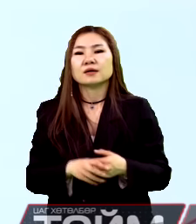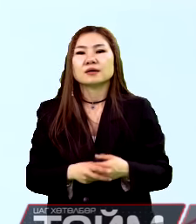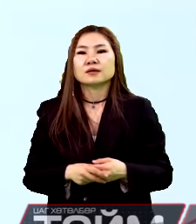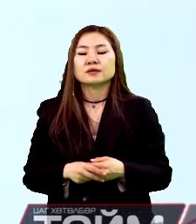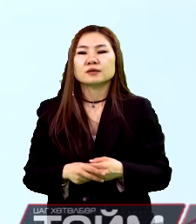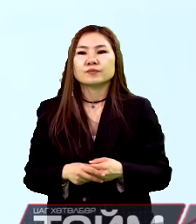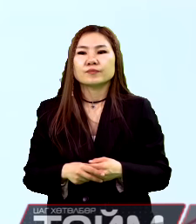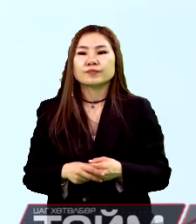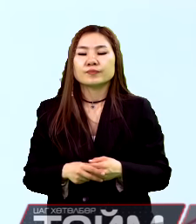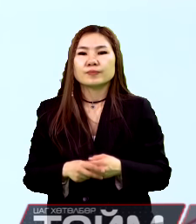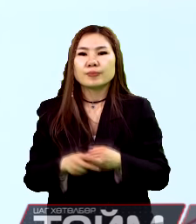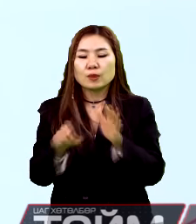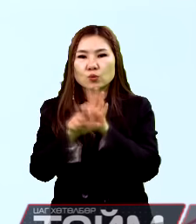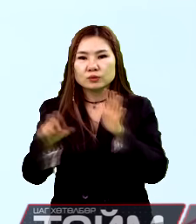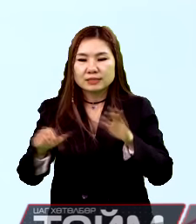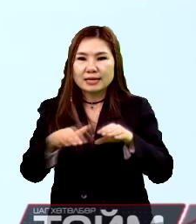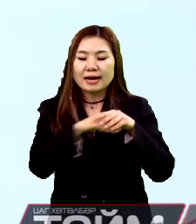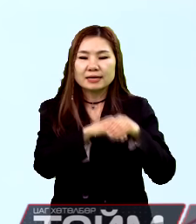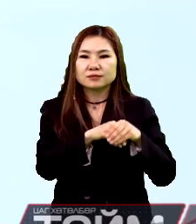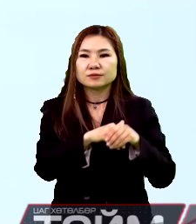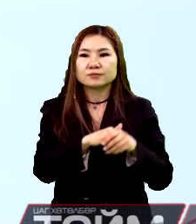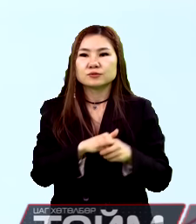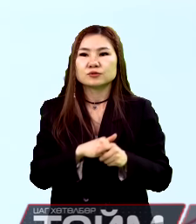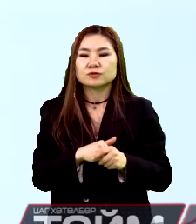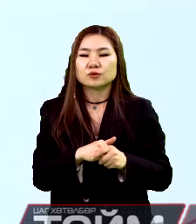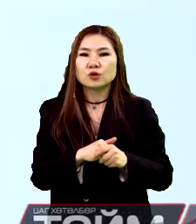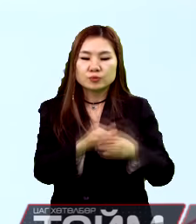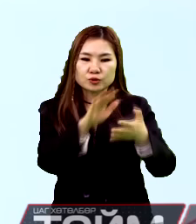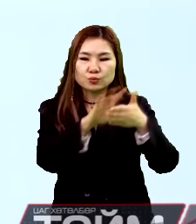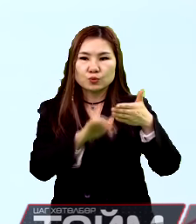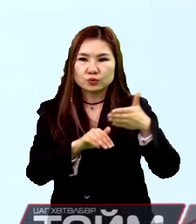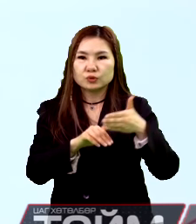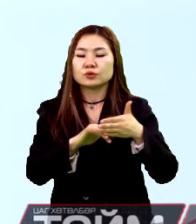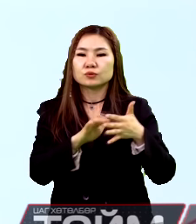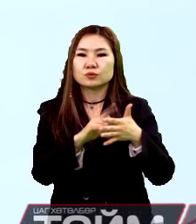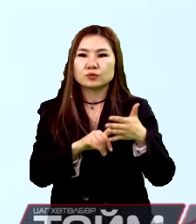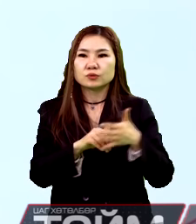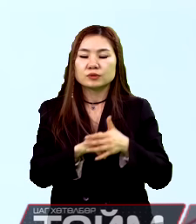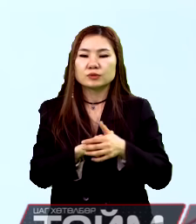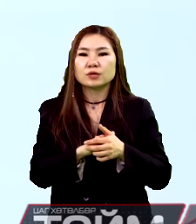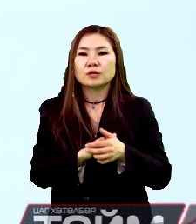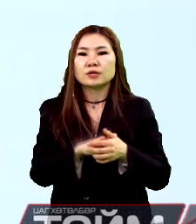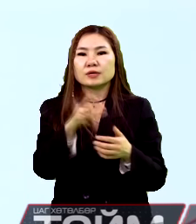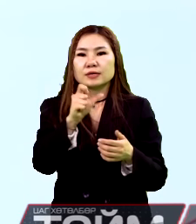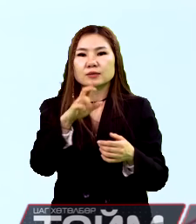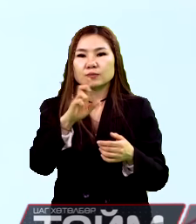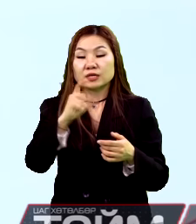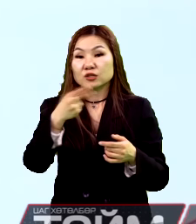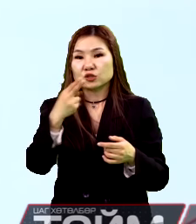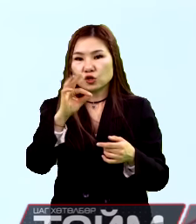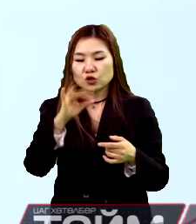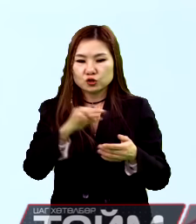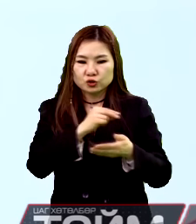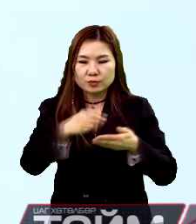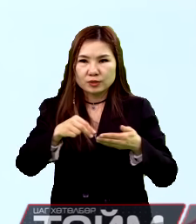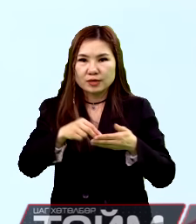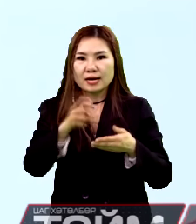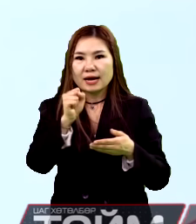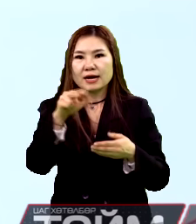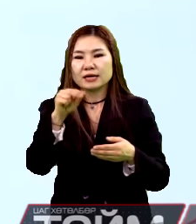байдаг. За хугацаатай хадгаламжийн бүртгэлд элбэгдорж нь дээрх гэрээнүүдийг